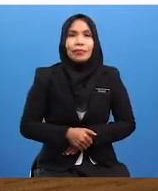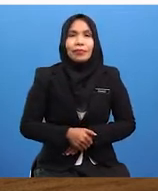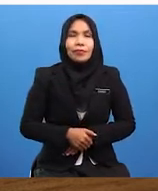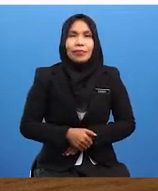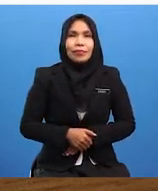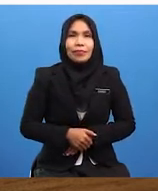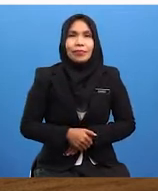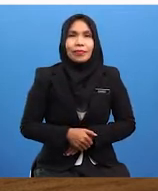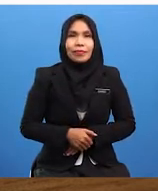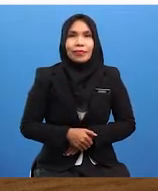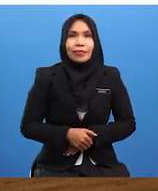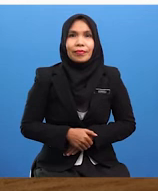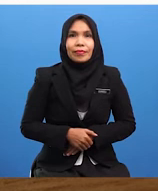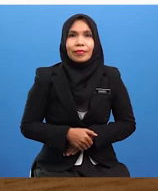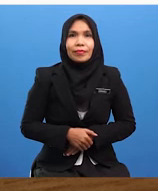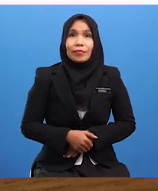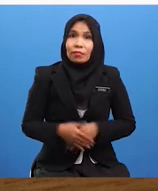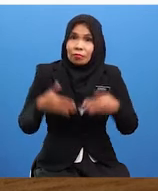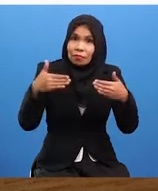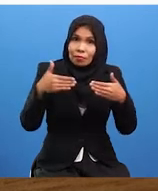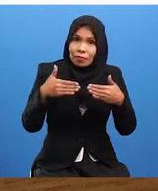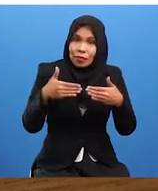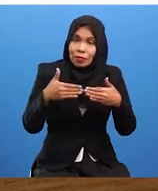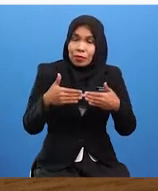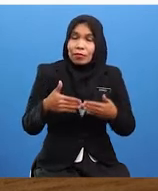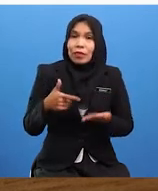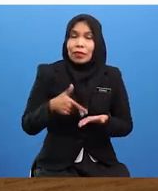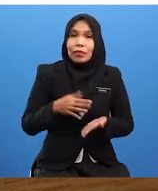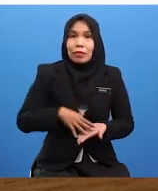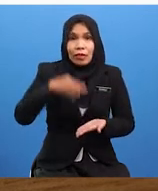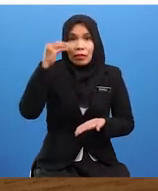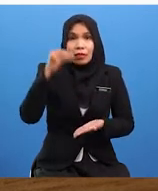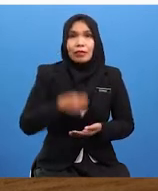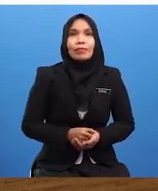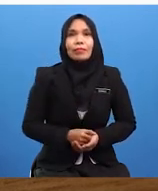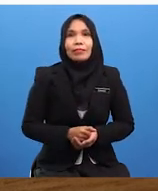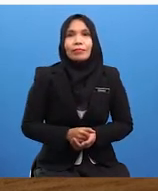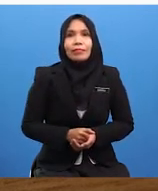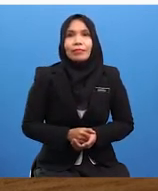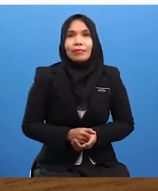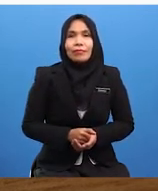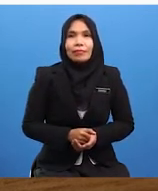1976. Ijazah Sarjana Seni Halus di Pratt Institute, New York